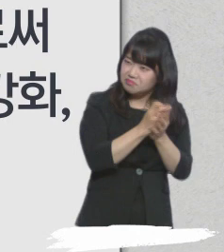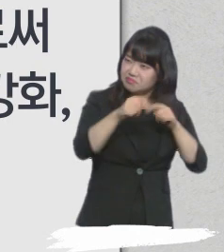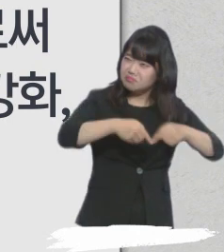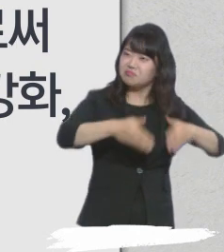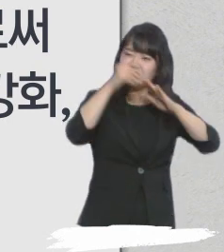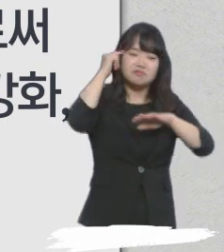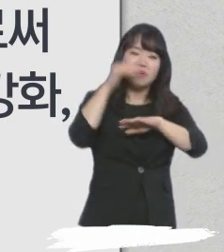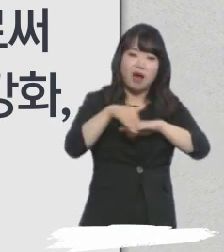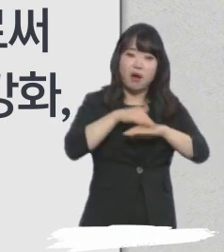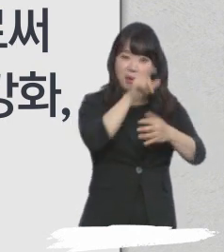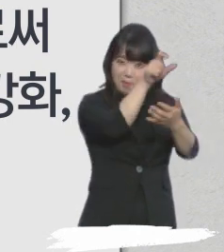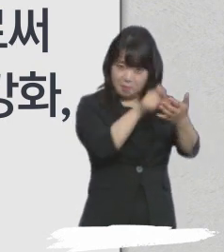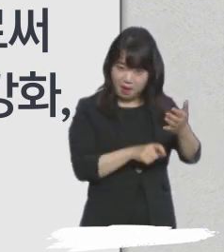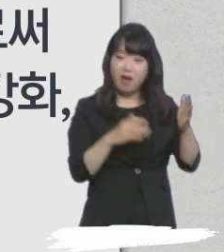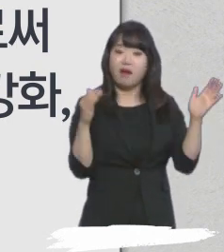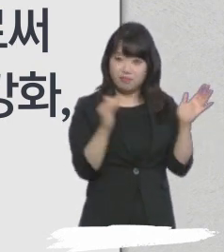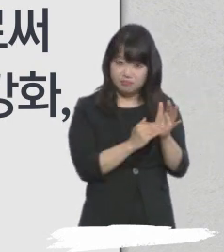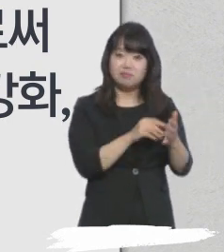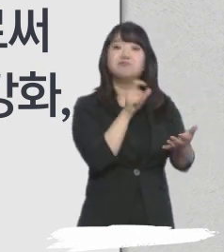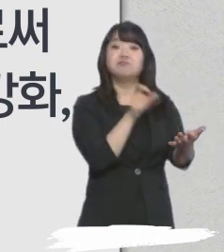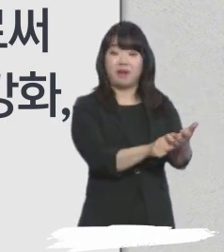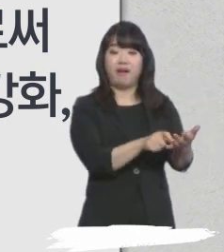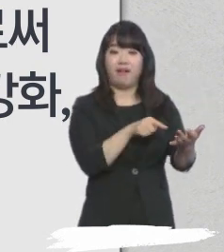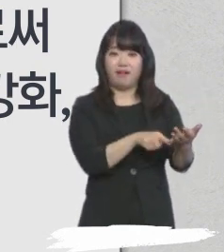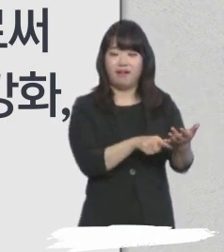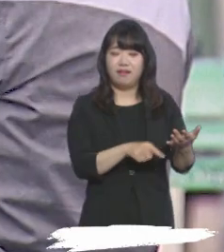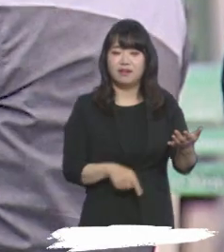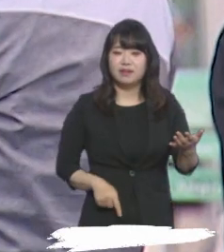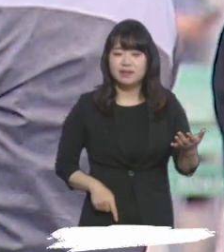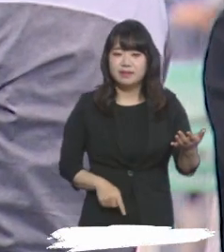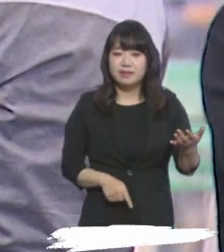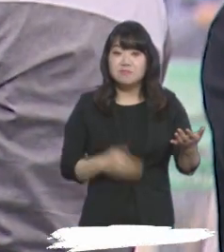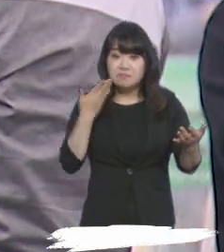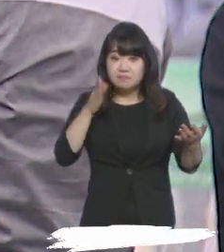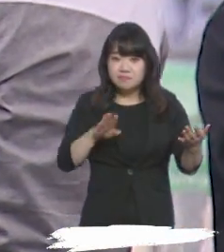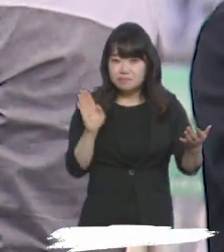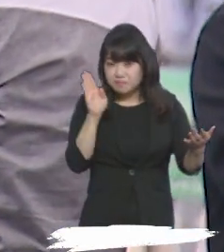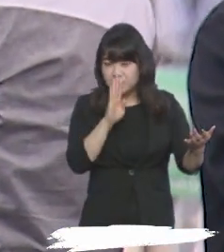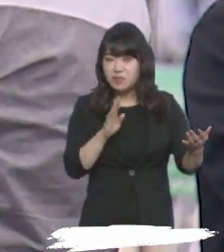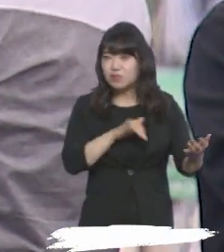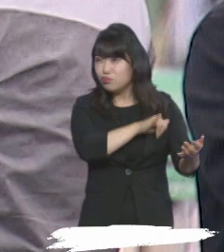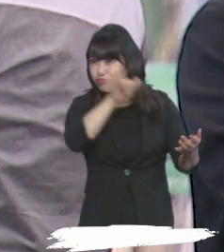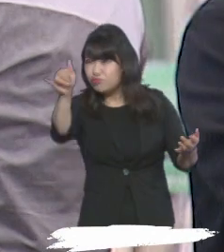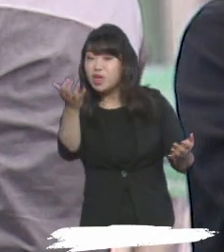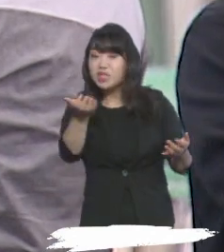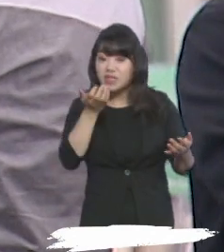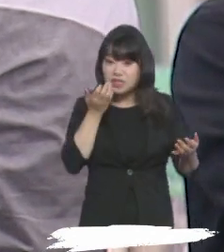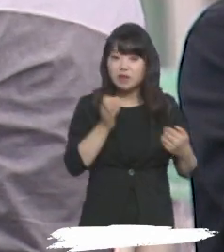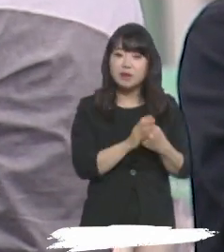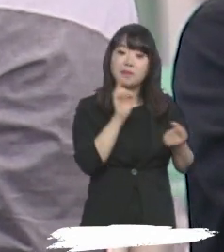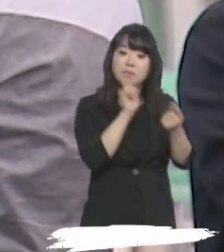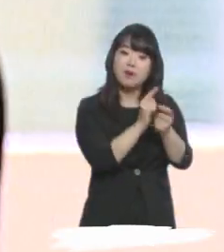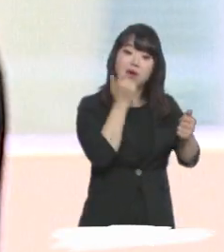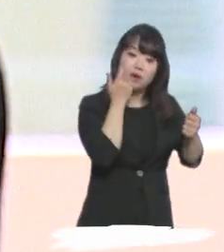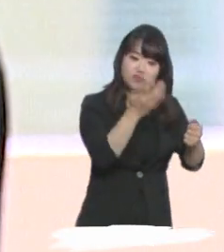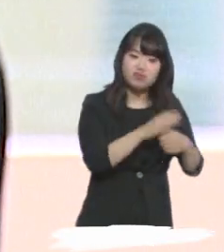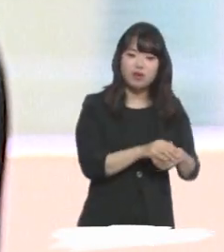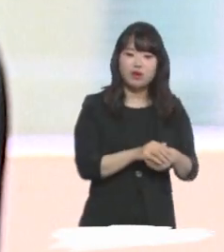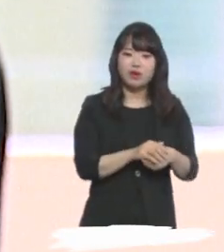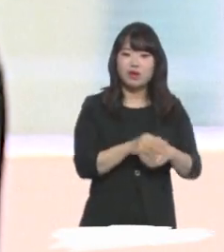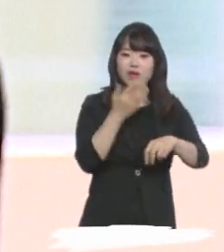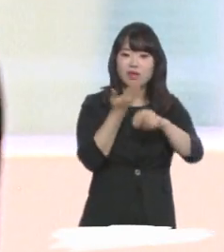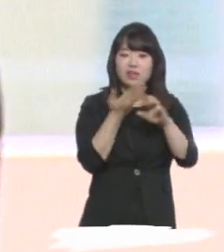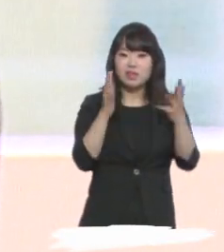대안을 제시하겠다는 출장 목적이 명시됐습니다. 그런데 출국 직전 공항에서 만난 구의원들은 출장